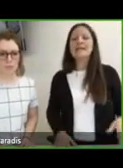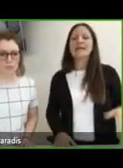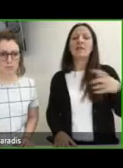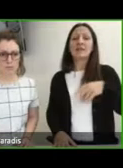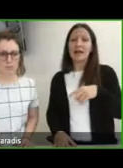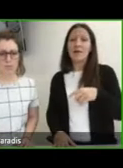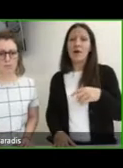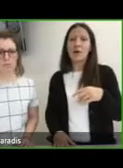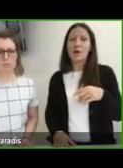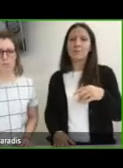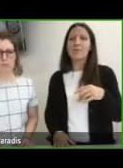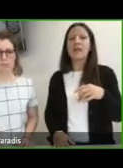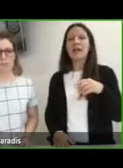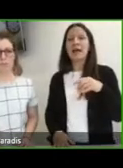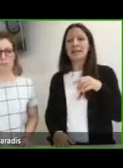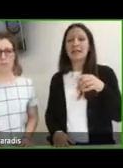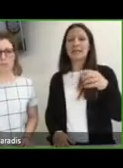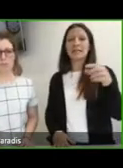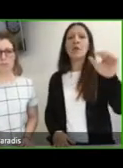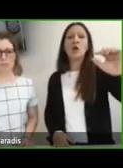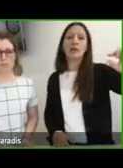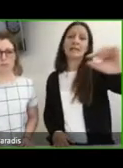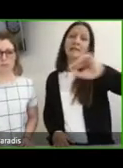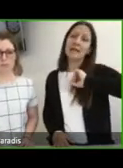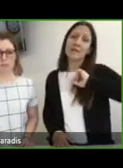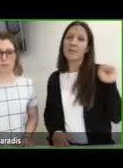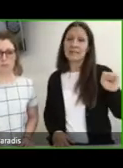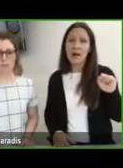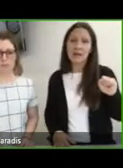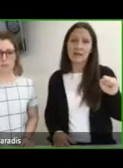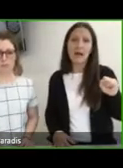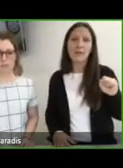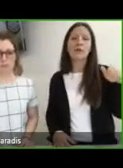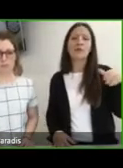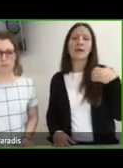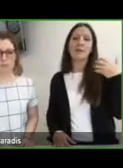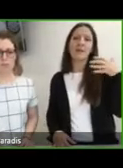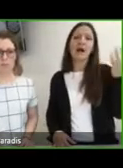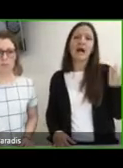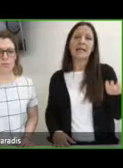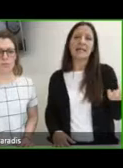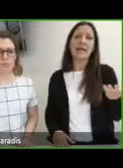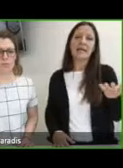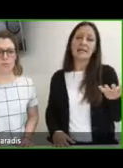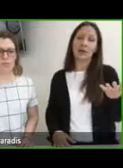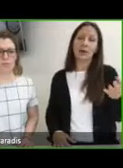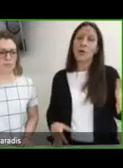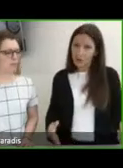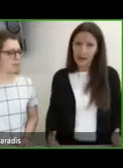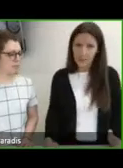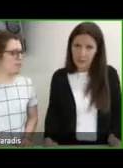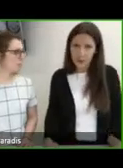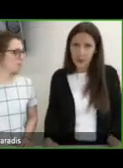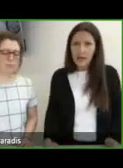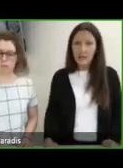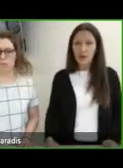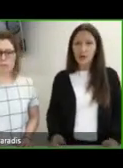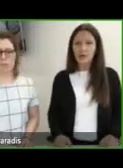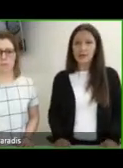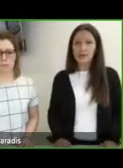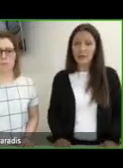Dans cette diapositive-là, quand vous allez avoir la présentation, le titre « Savoir média » est cliquable et donc vous allez pouvoir accéder à cette courte capsule